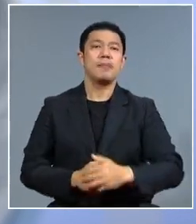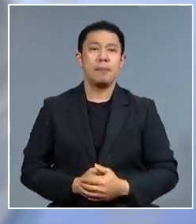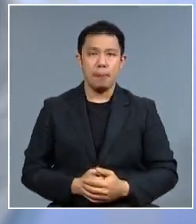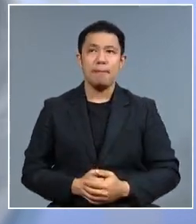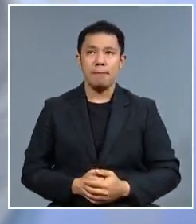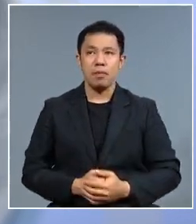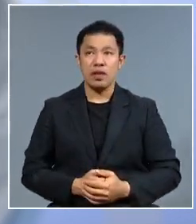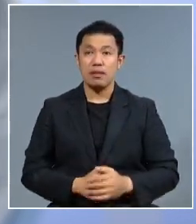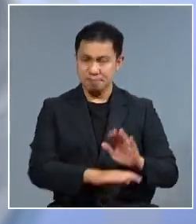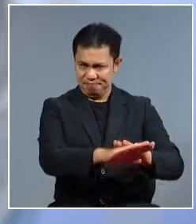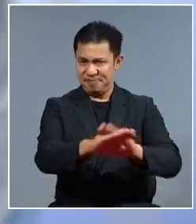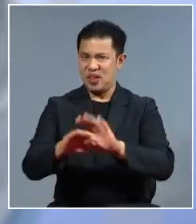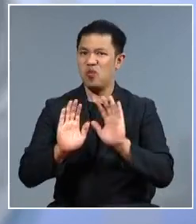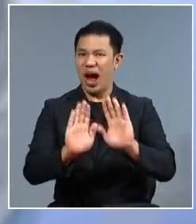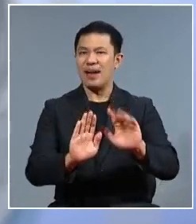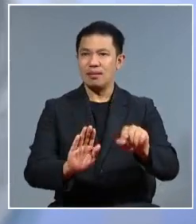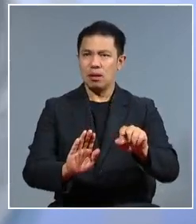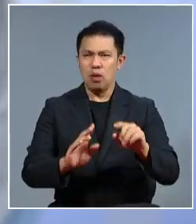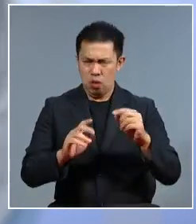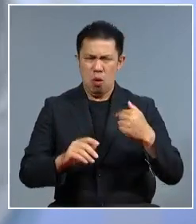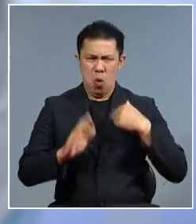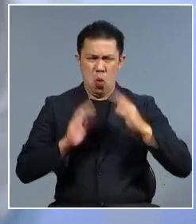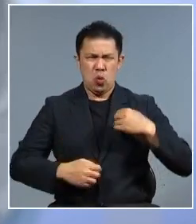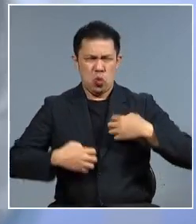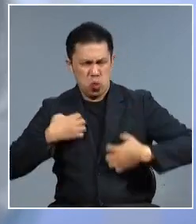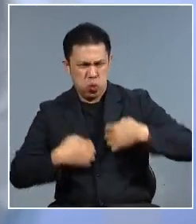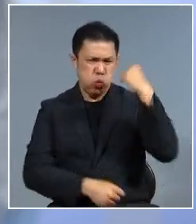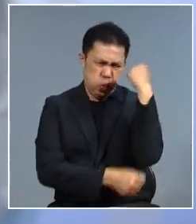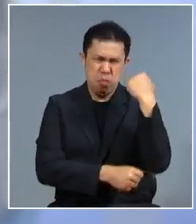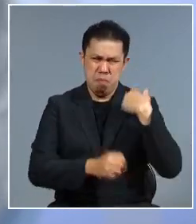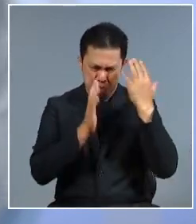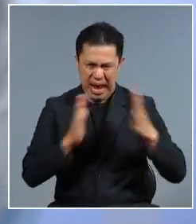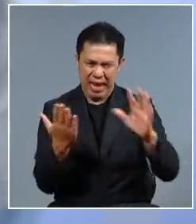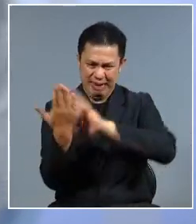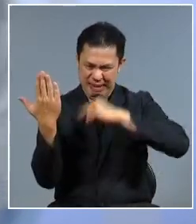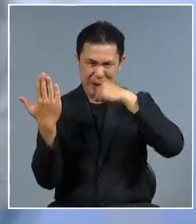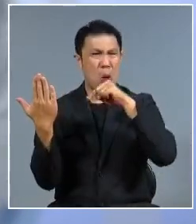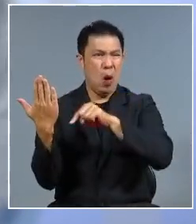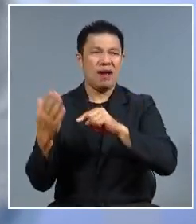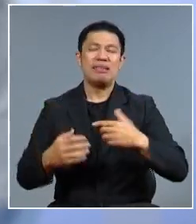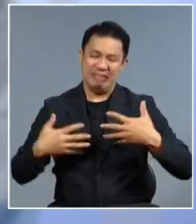เนี่ยนะฮะฝากไว้ด้วยแล้วกันนะครับเพราะว่ามีคนแบบนี้อีกเยอะมากเลย ค่ะดีใจกับป้าแกนด้วยนะคะ